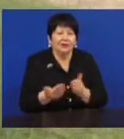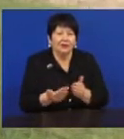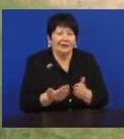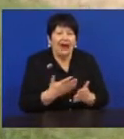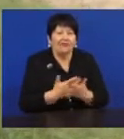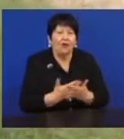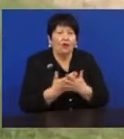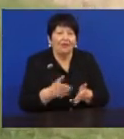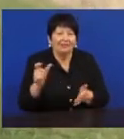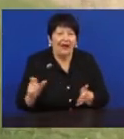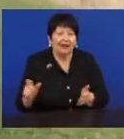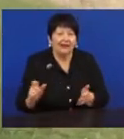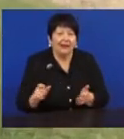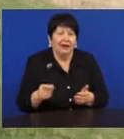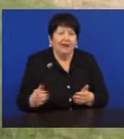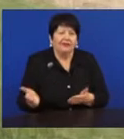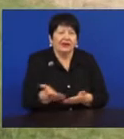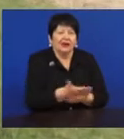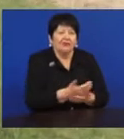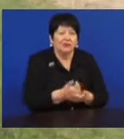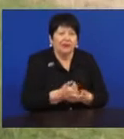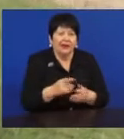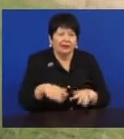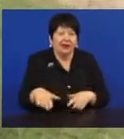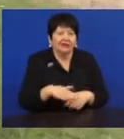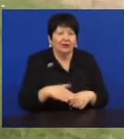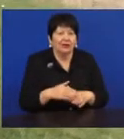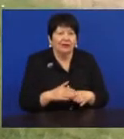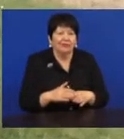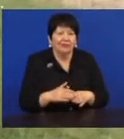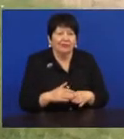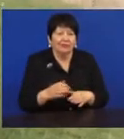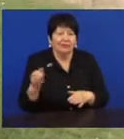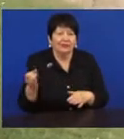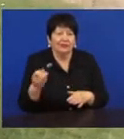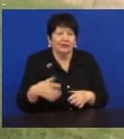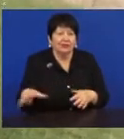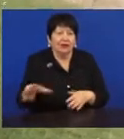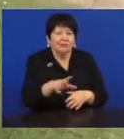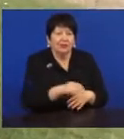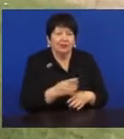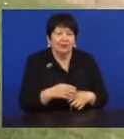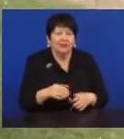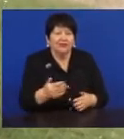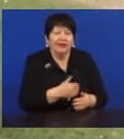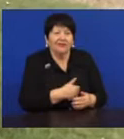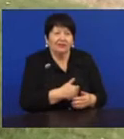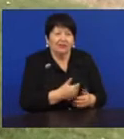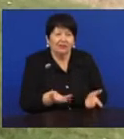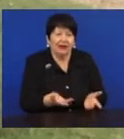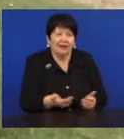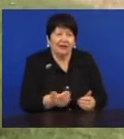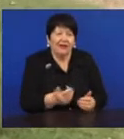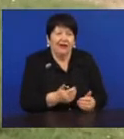ca voluntar ca să salubrizăm zona industrială. Împreună cu voluntarii